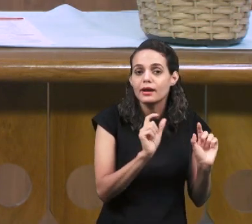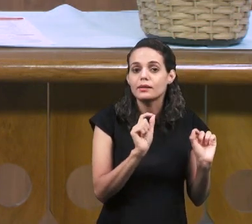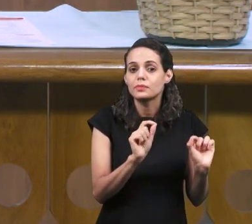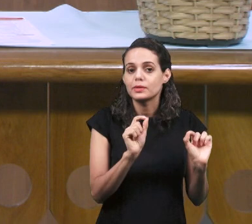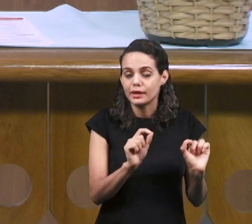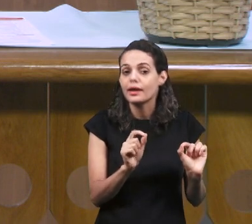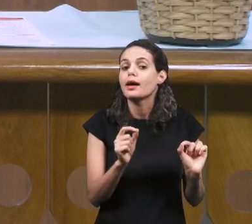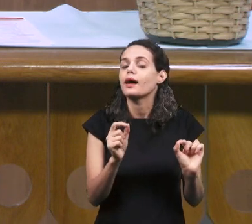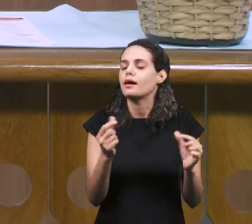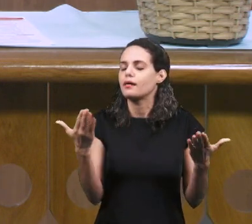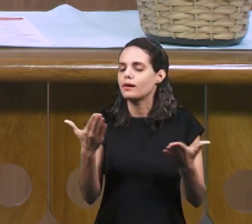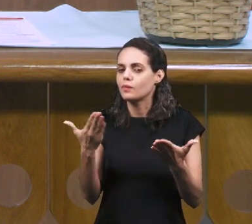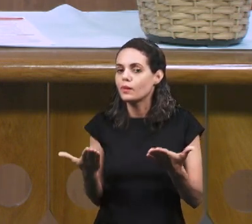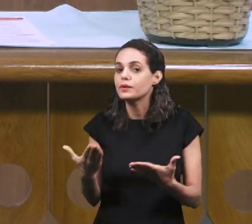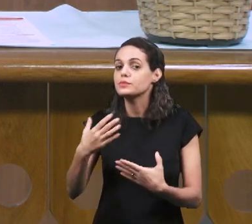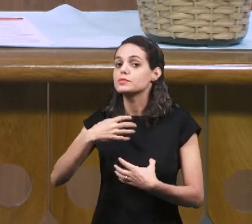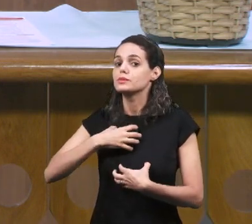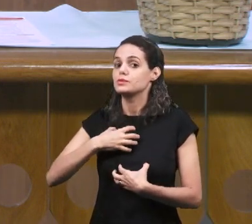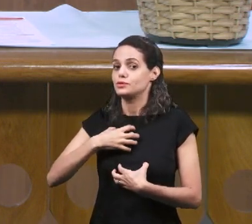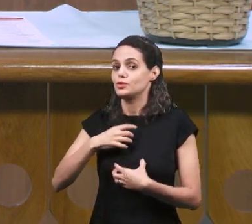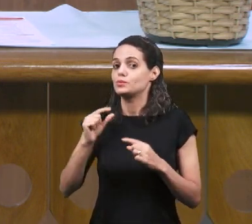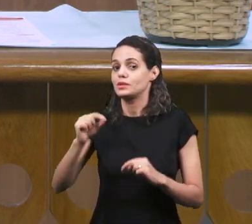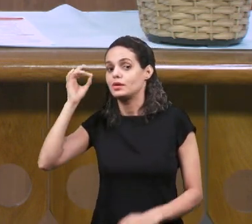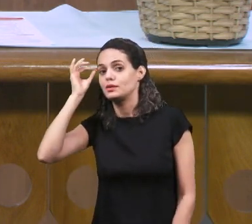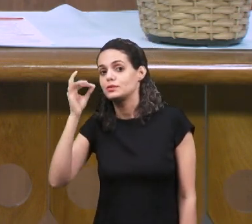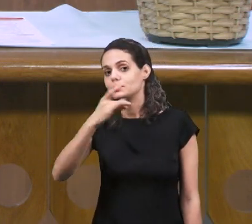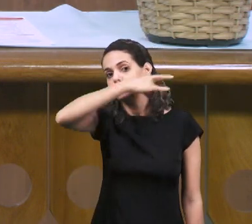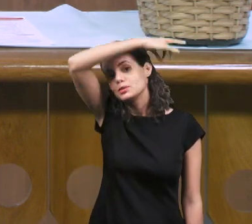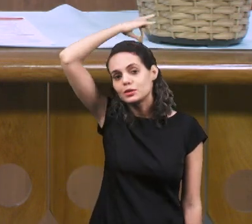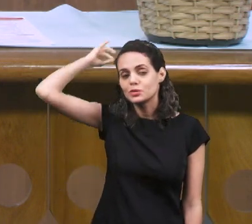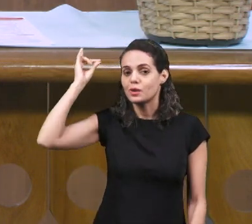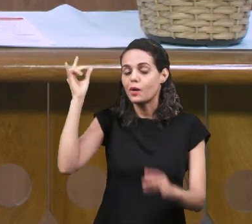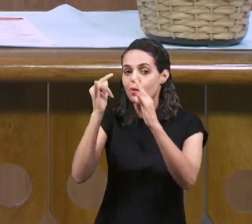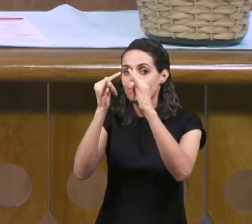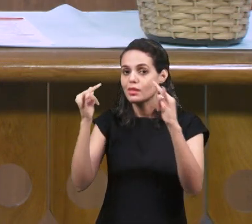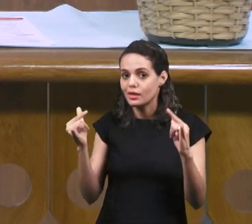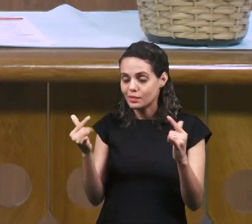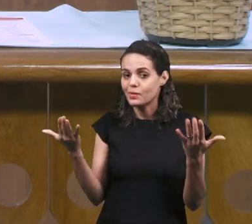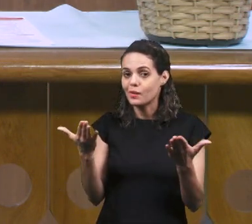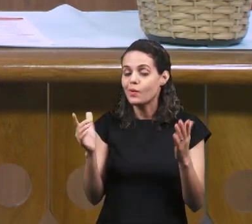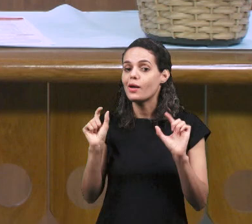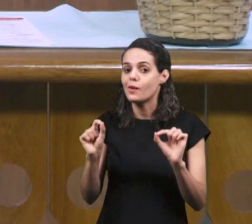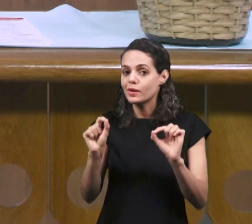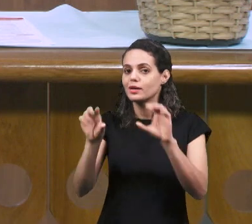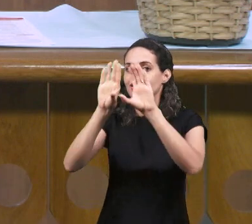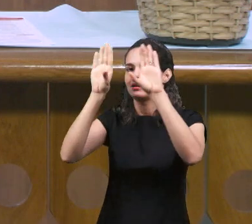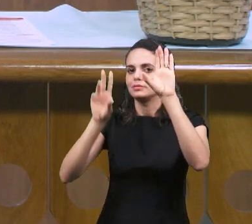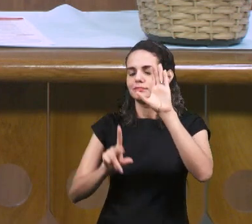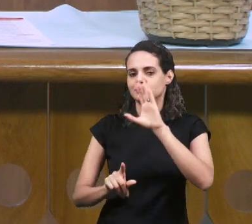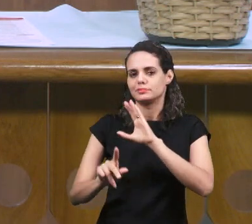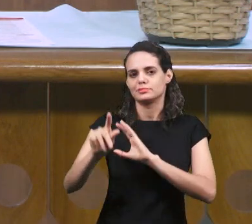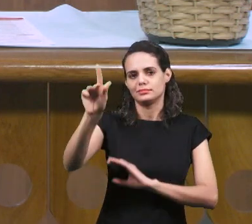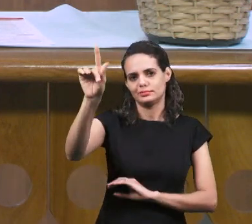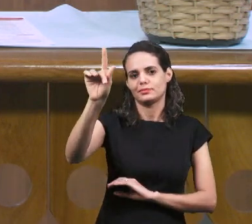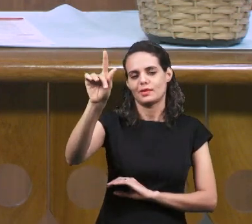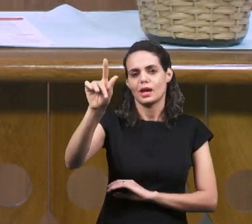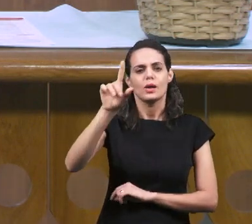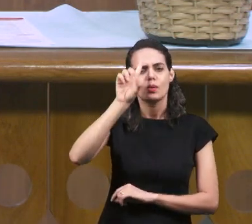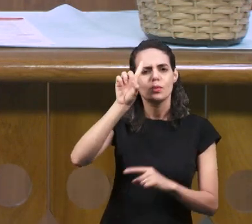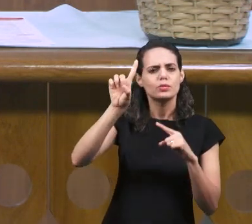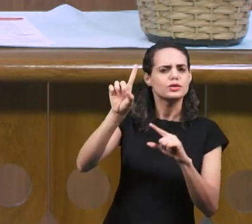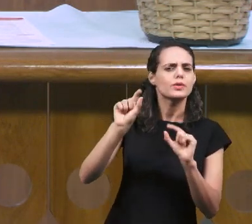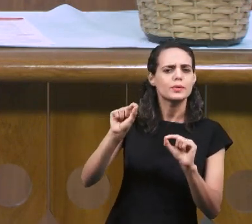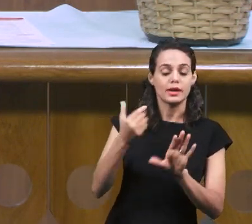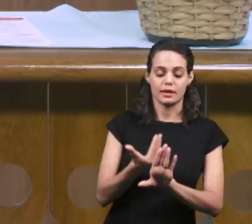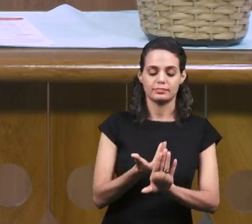sont venus pour le champ spirituel. Le temple parle de l'éternité, le jour qui parle de